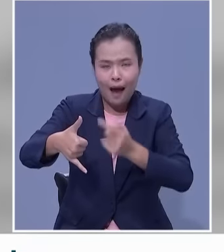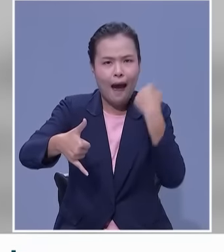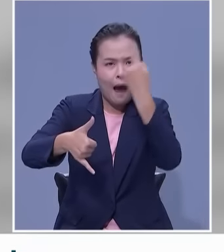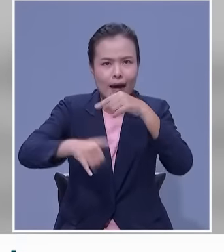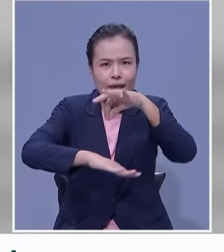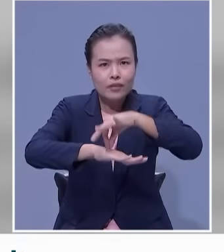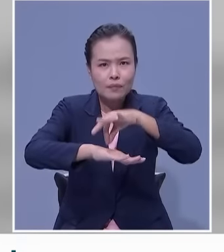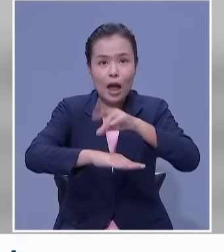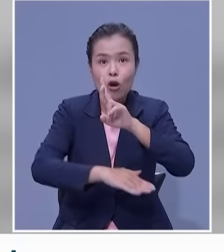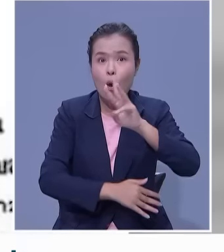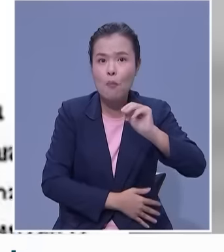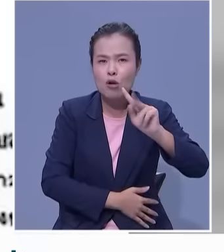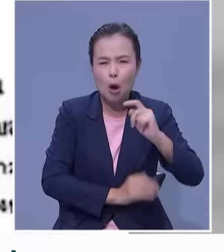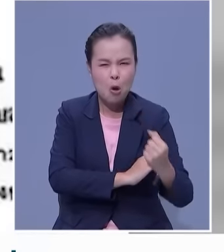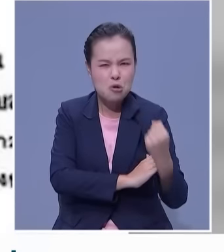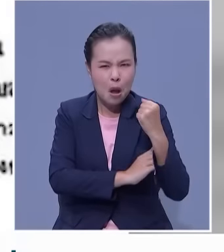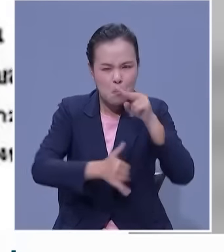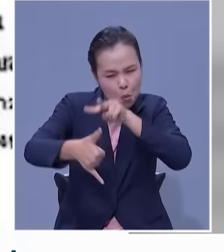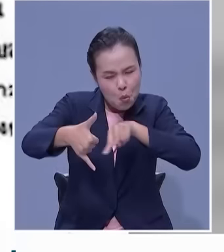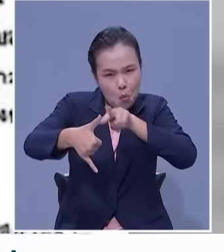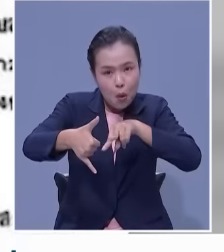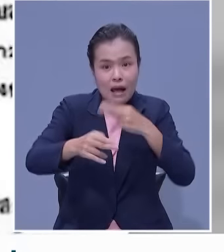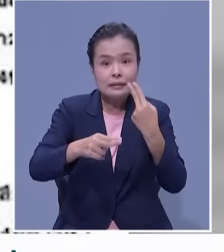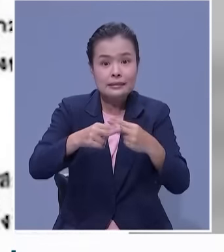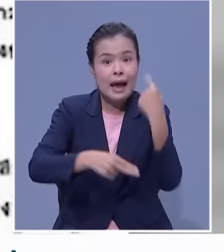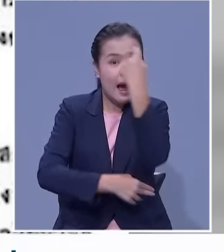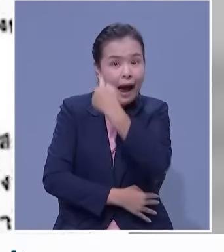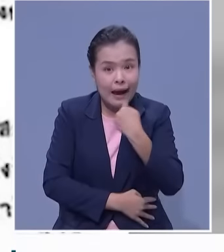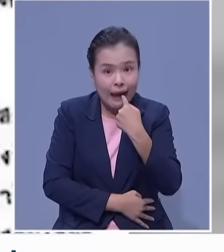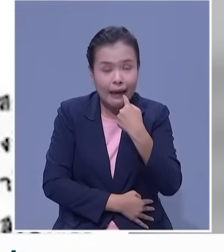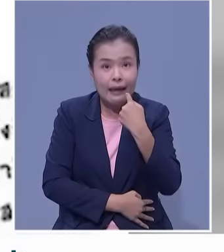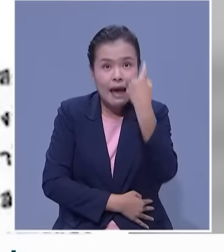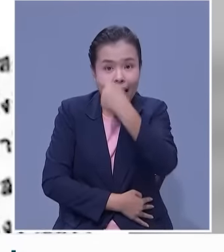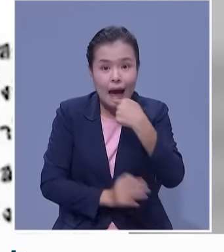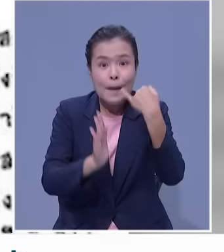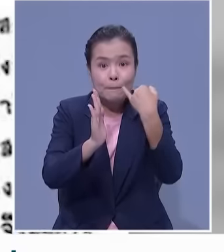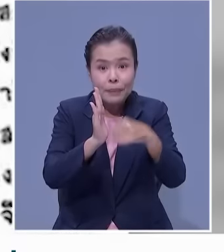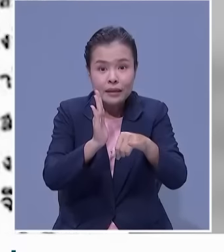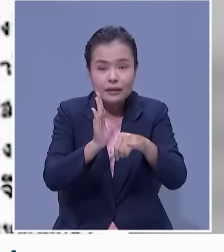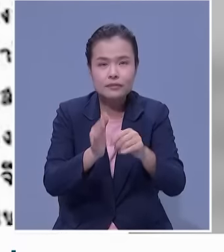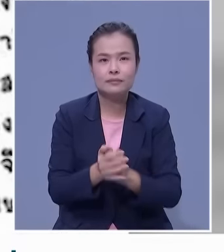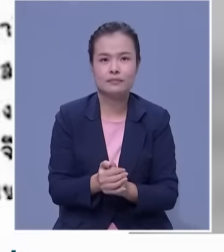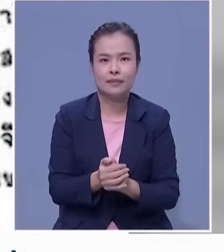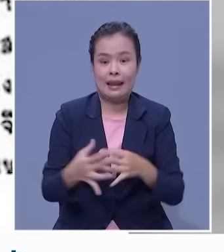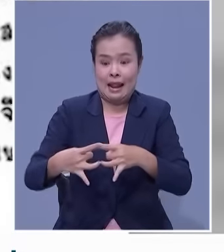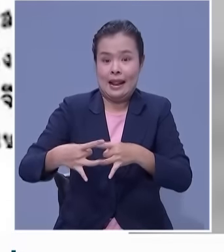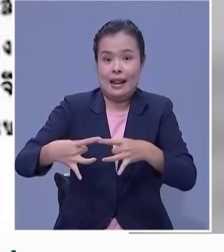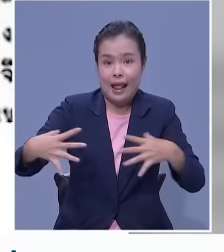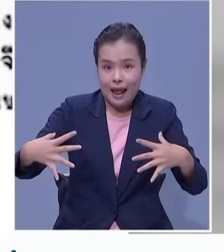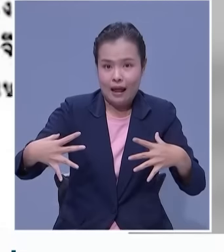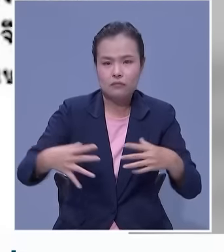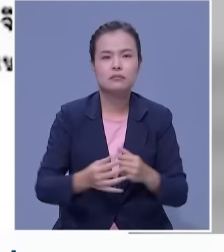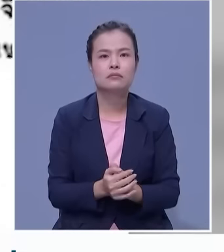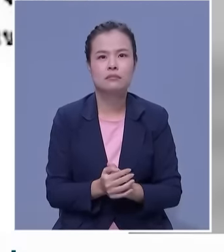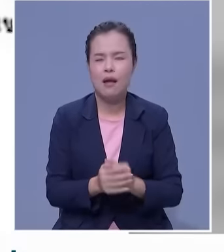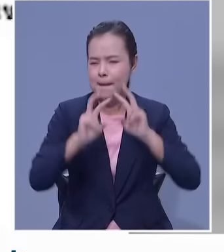ตำแหน่งรัฐมนตรีมันต้องเข้มข้นมากพอมีชื่อใครโผล่มาปุ๊บแล้วถ้าหากว่าเกิดคนๆนั้นมีคู่ขัดแย้งค่ะอาจจะ